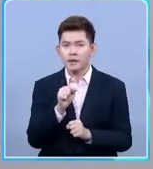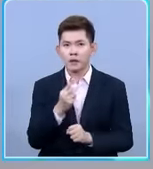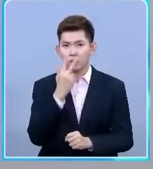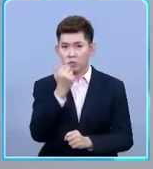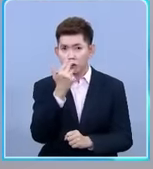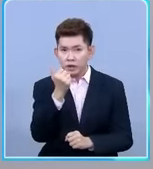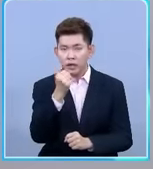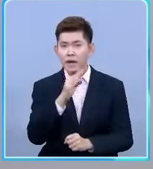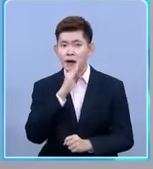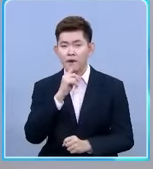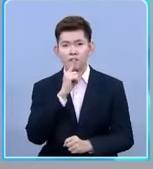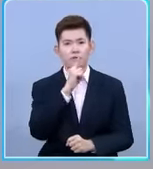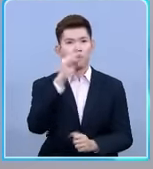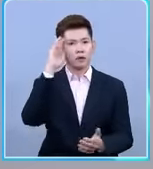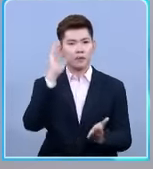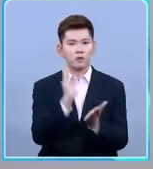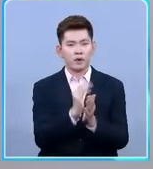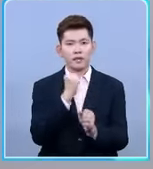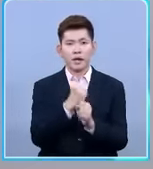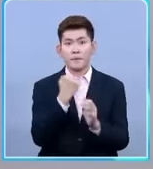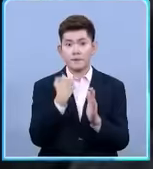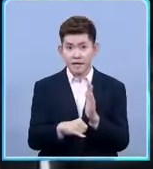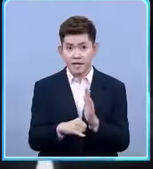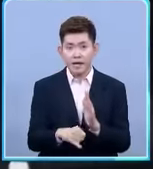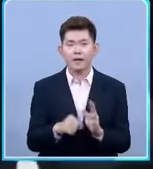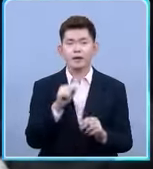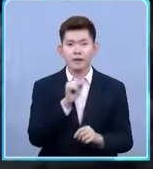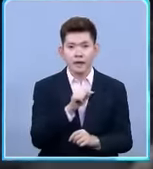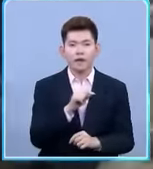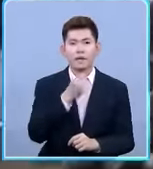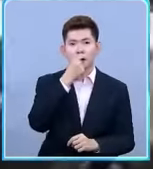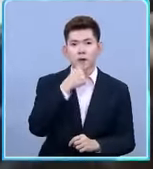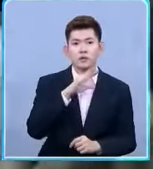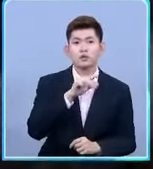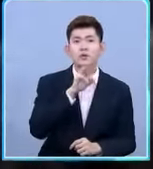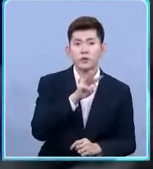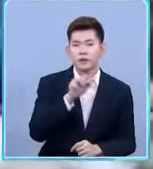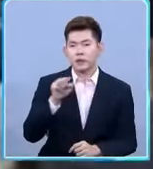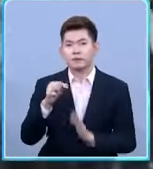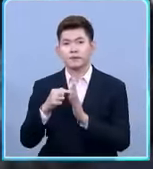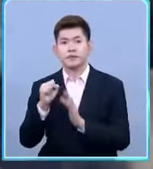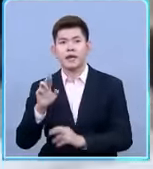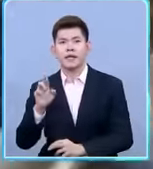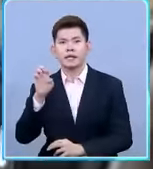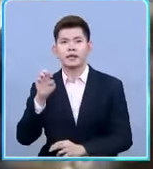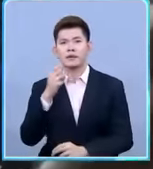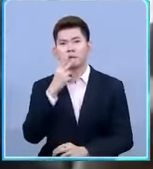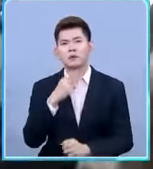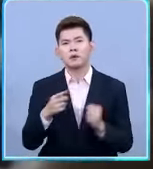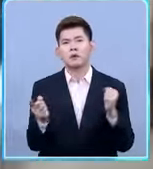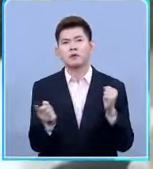เอาผิดทั้งกับนายชูวิทย์แล้วก็พลตำรวจเอกเสรีพิสุทธิ์นั้นหากว่ากันตามกฎหมายแล้วโทษเนี่ยมันมีเพียงน้อยนิดเท่านั้น